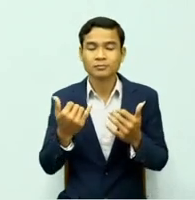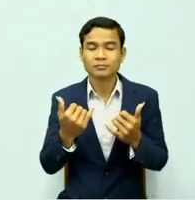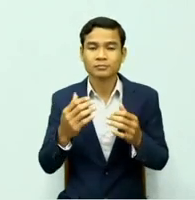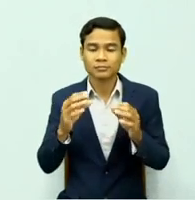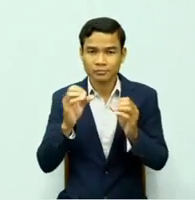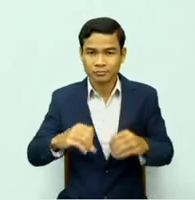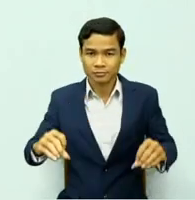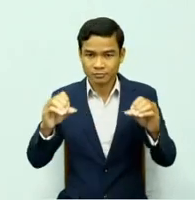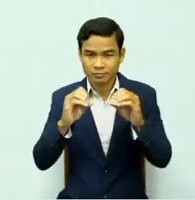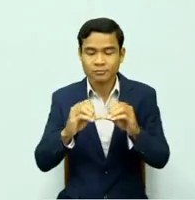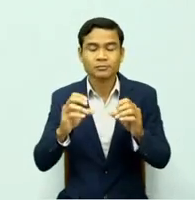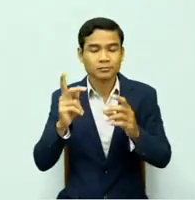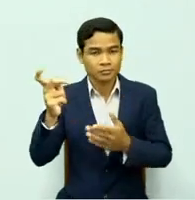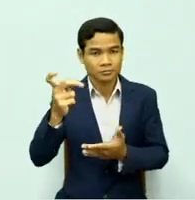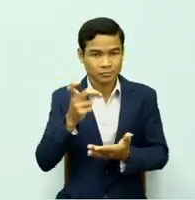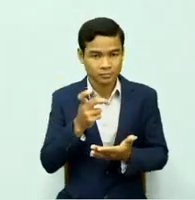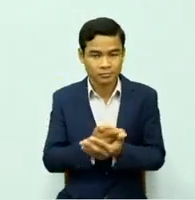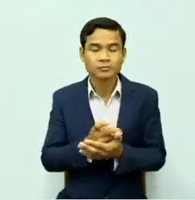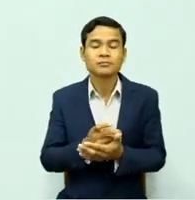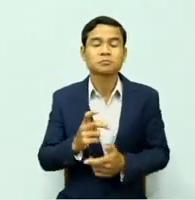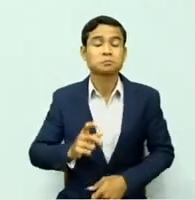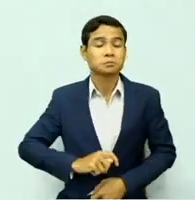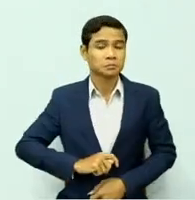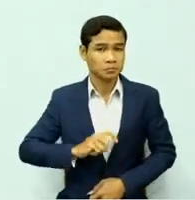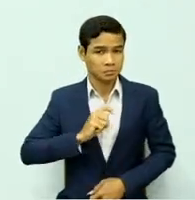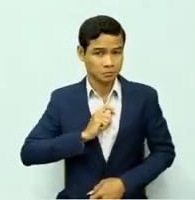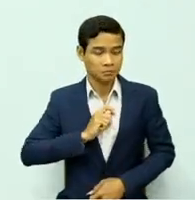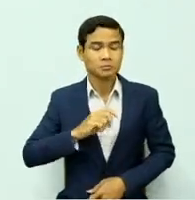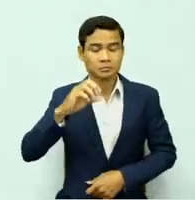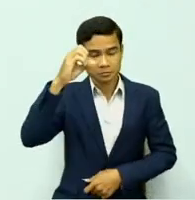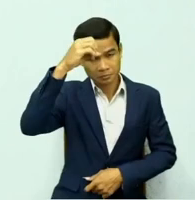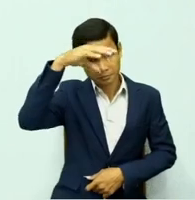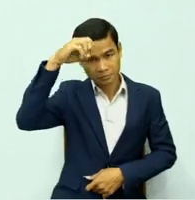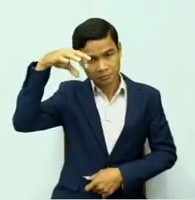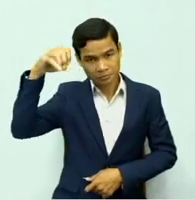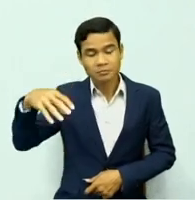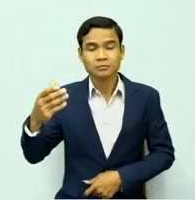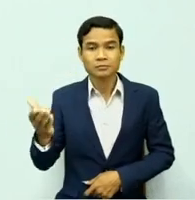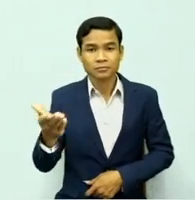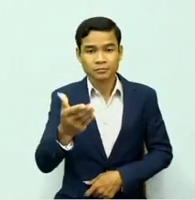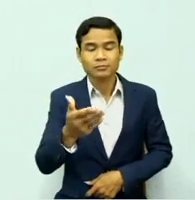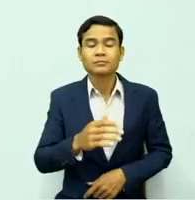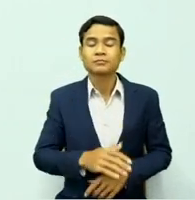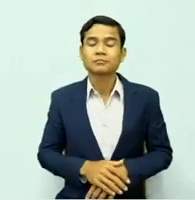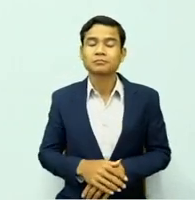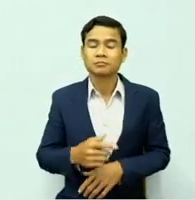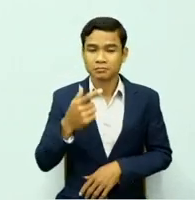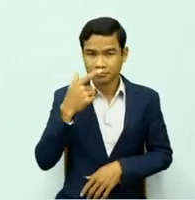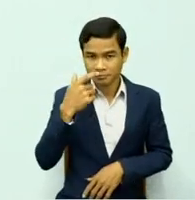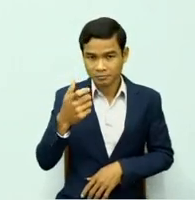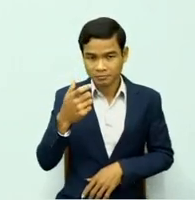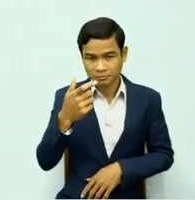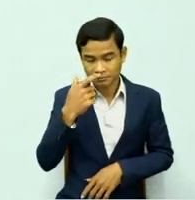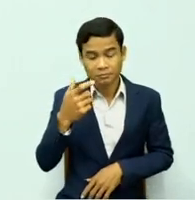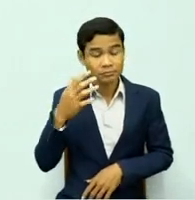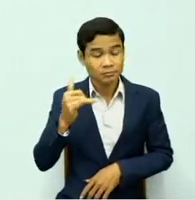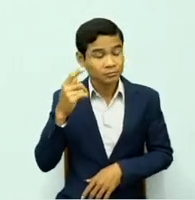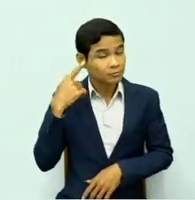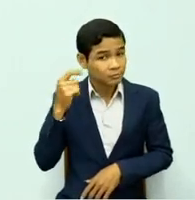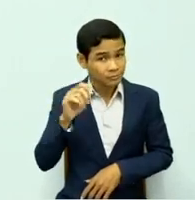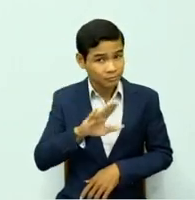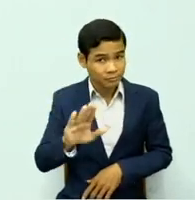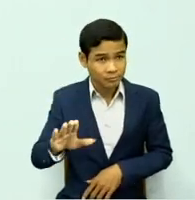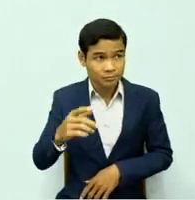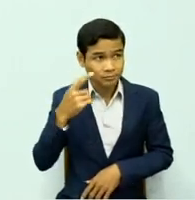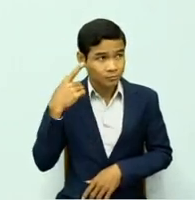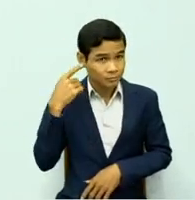ននេះវាប្រៀបទៅដូចជាការរស់នៅប្រចាំថ្ងៃអញ្ចឹងដូចថាឥឡូវជាប្រចាំណាប៉ាម៉ាក់កូនណាពេលញ៉ាំបាយរួ